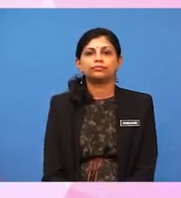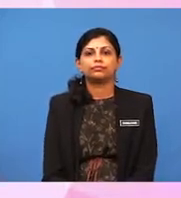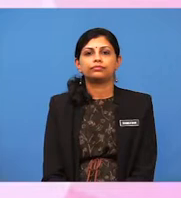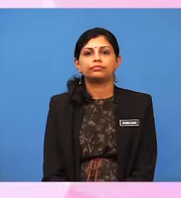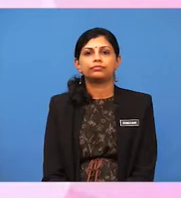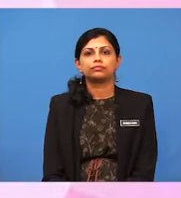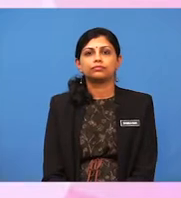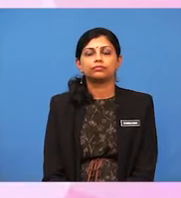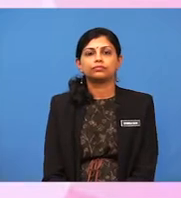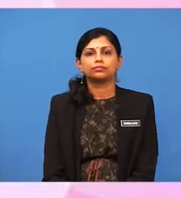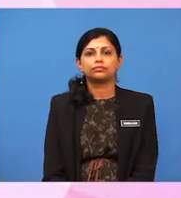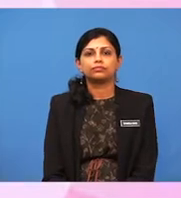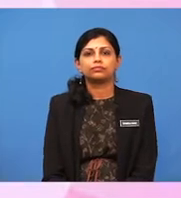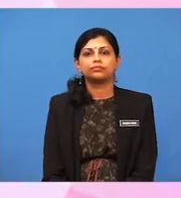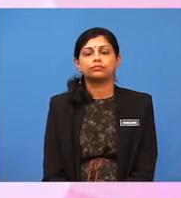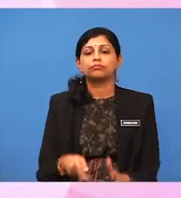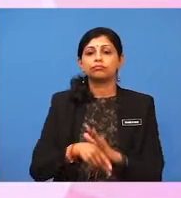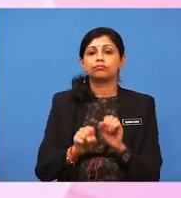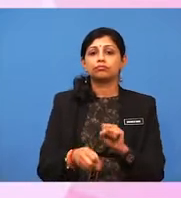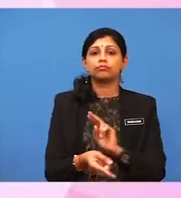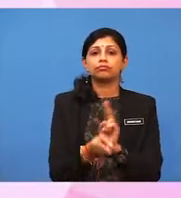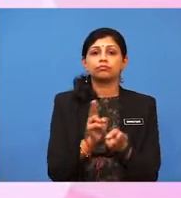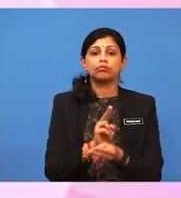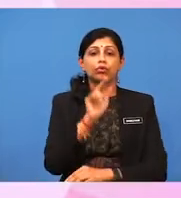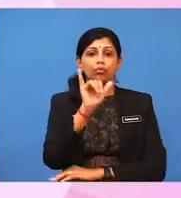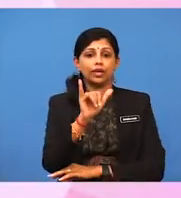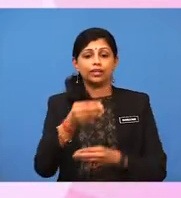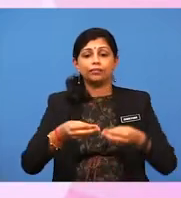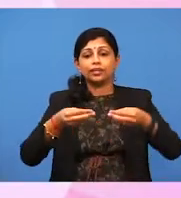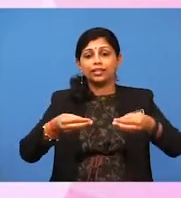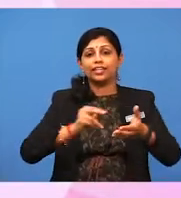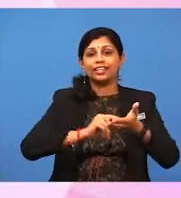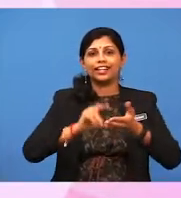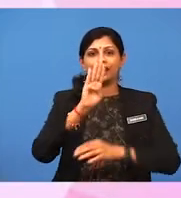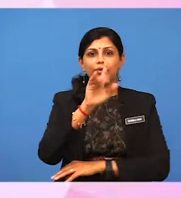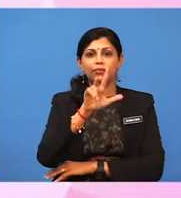43.70. Pemboleh ubah y diberi nilai double iaitu